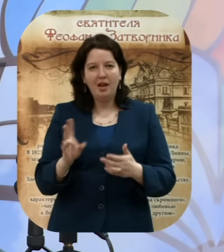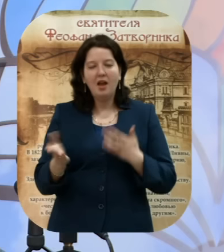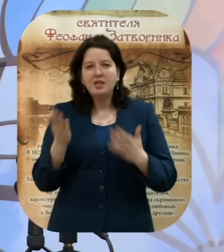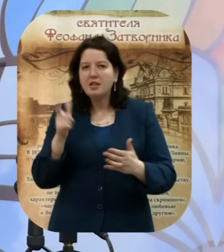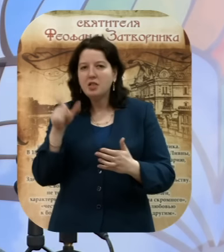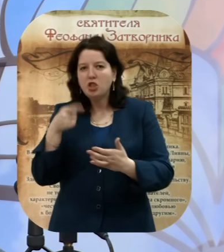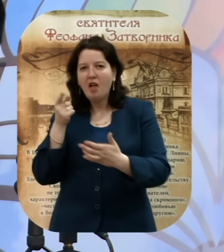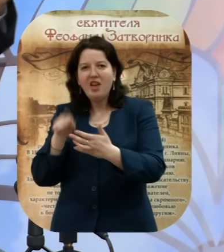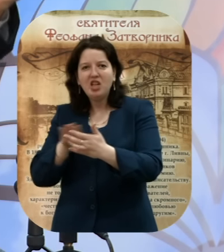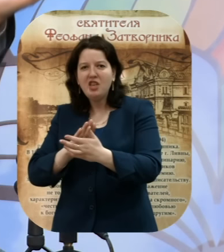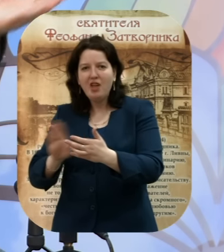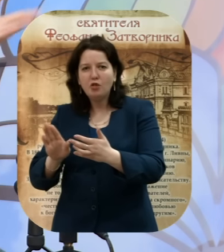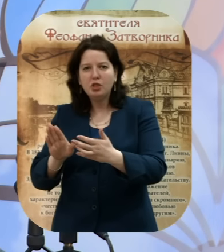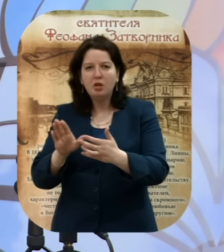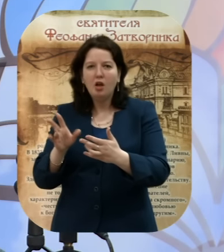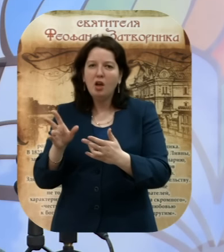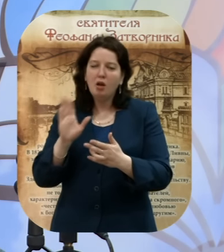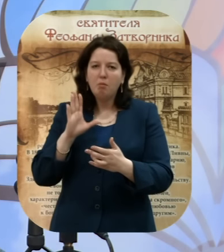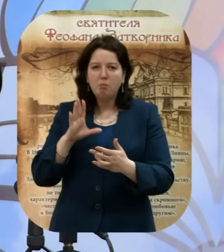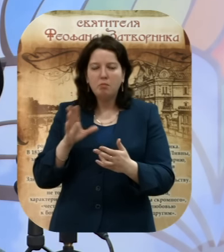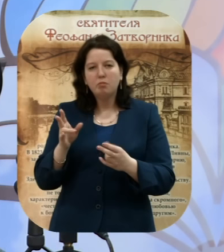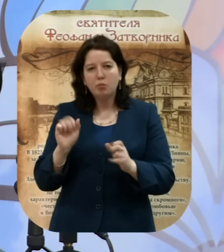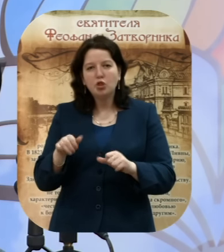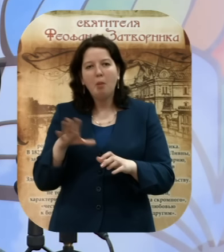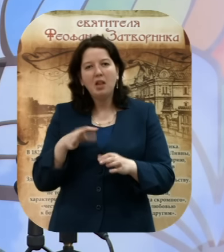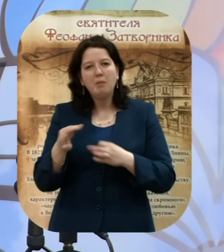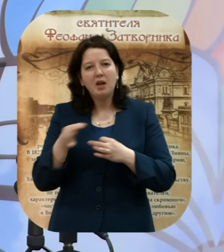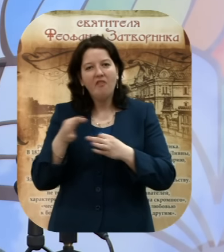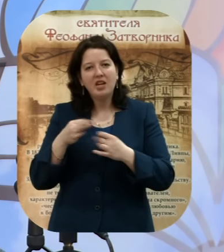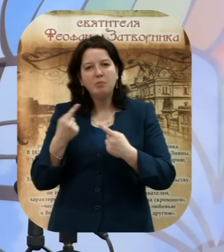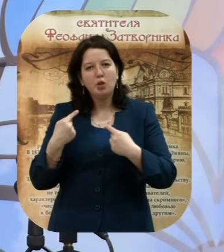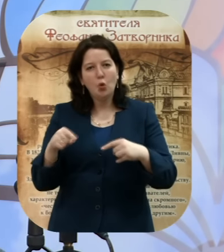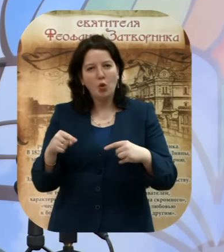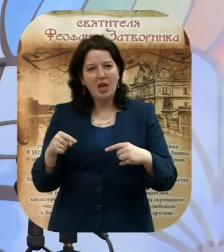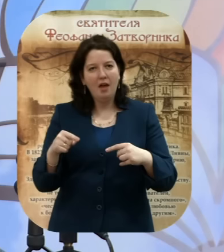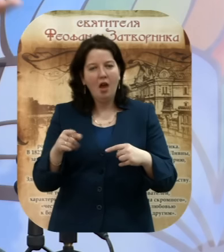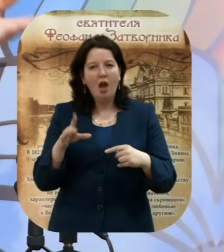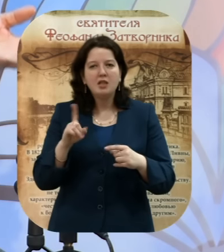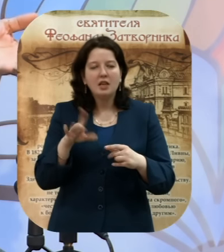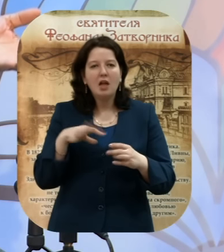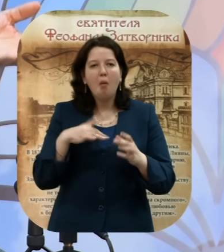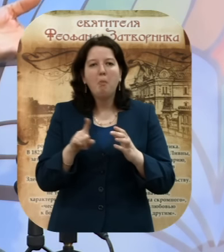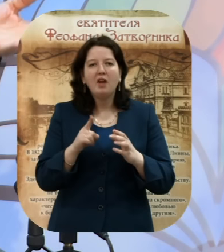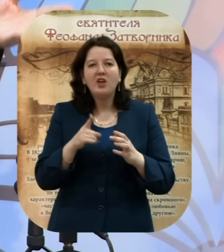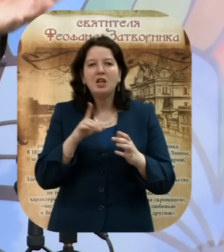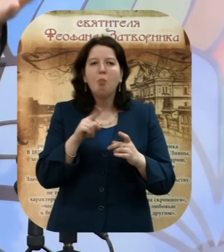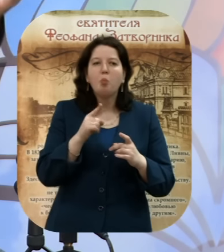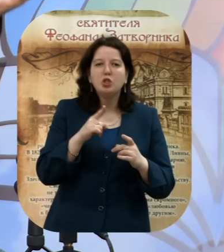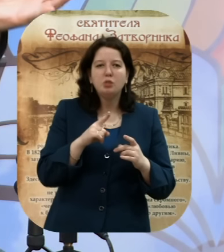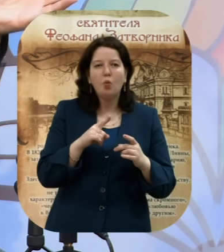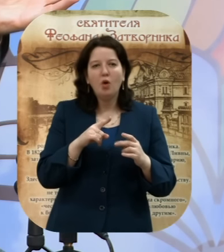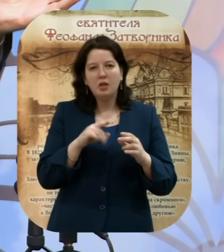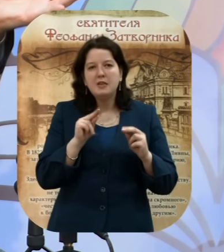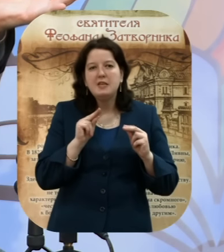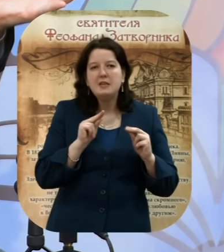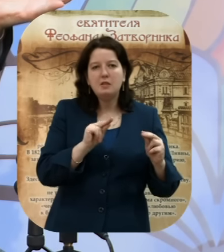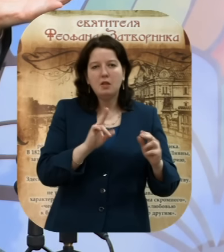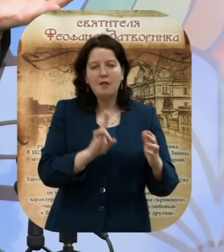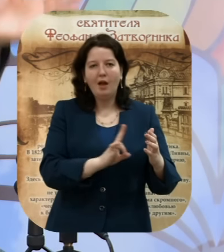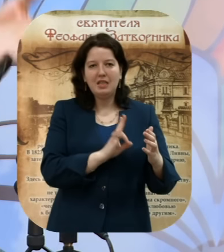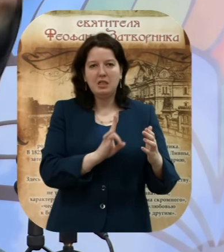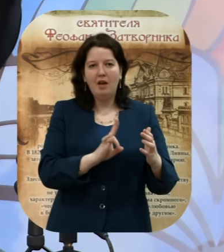то мы поговорили о других вещах. Мы поговорили о том, почему христианство истина и другие